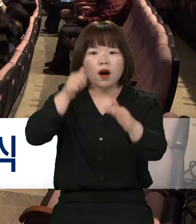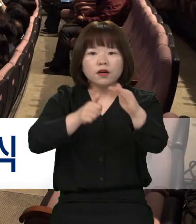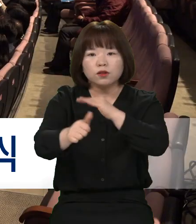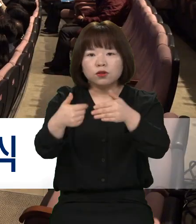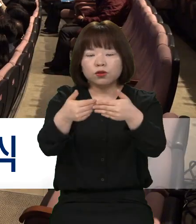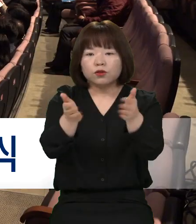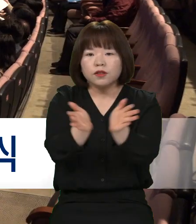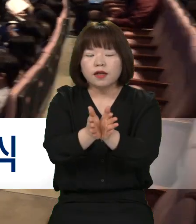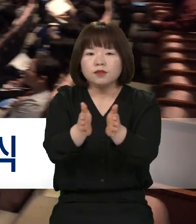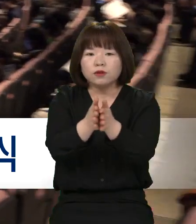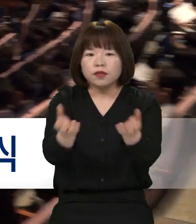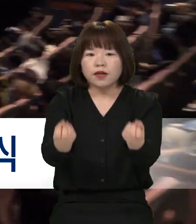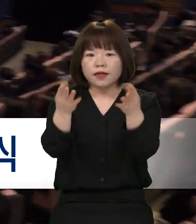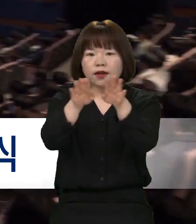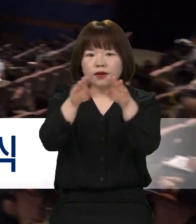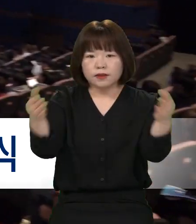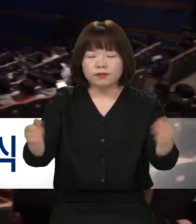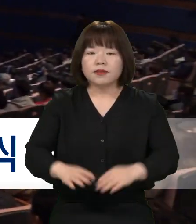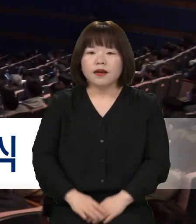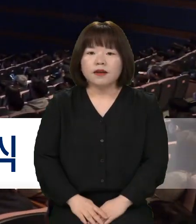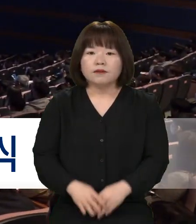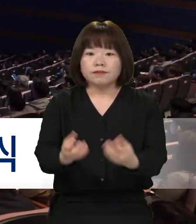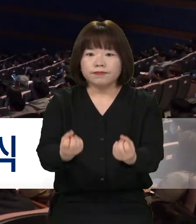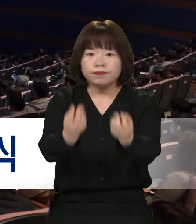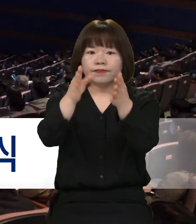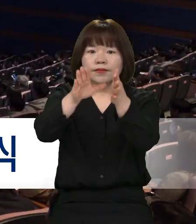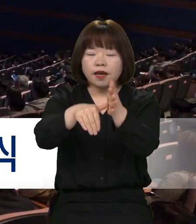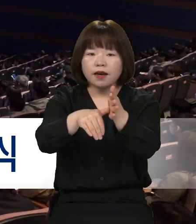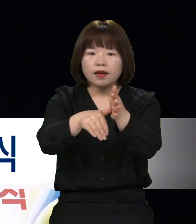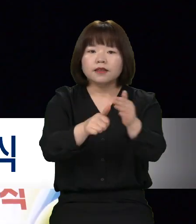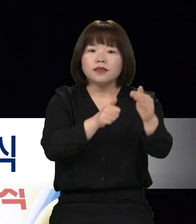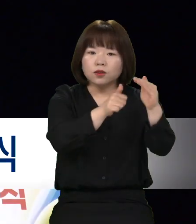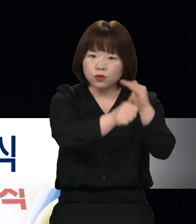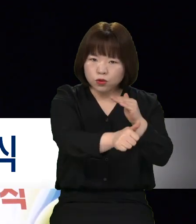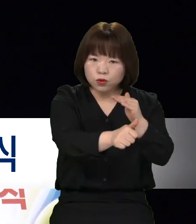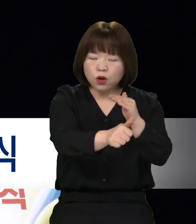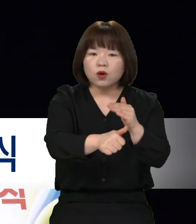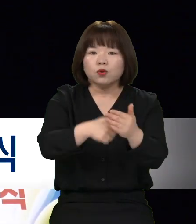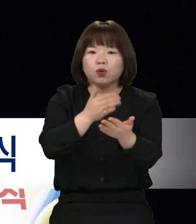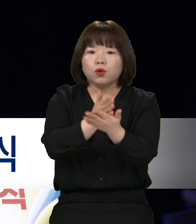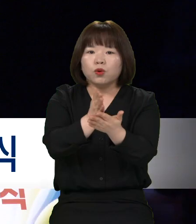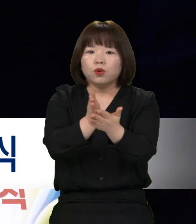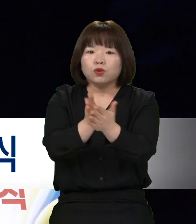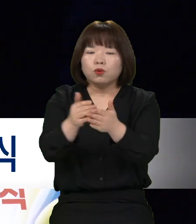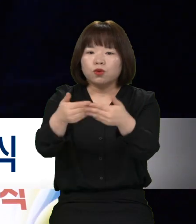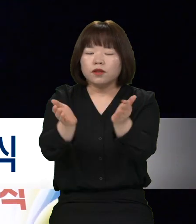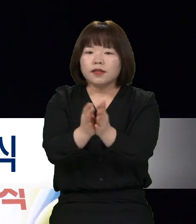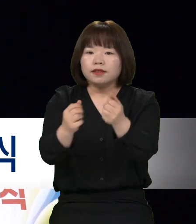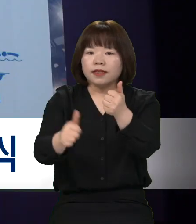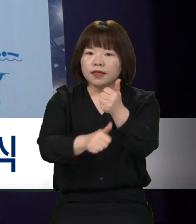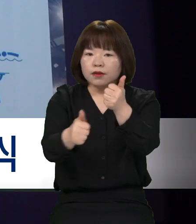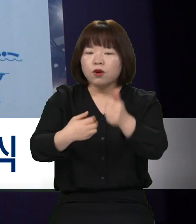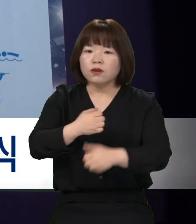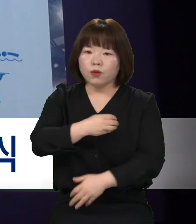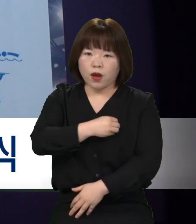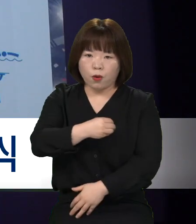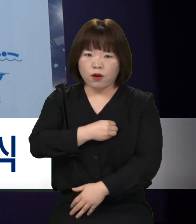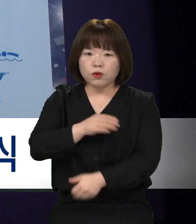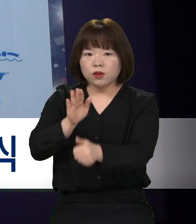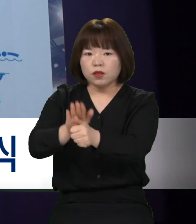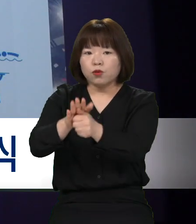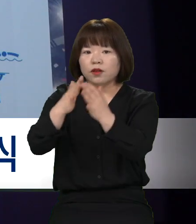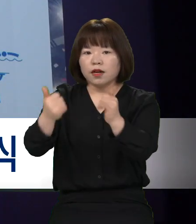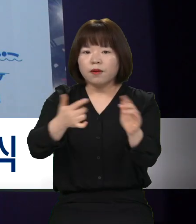포항시 선수단 출정식을 개최했습니다 출정 시계는 참가 선수단 참가 종목단체 임원 및 회원